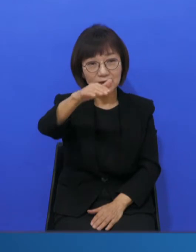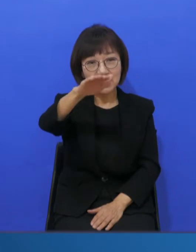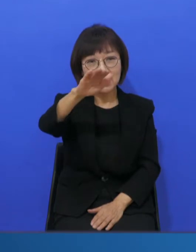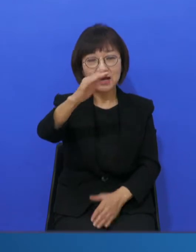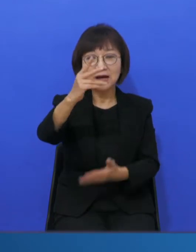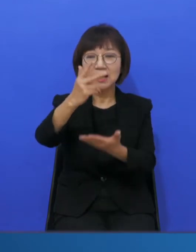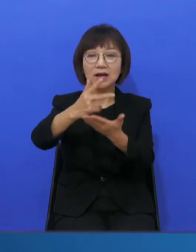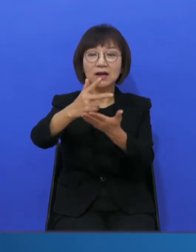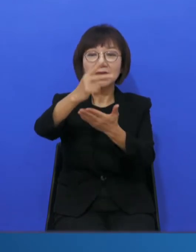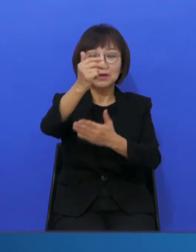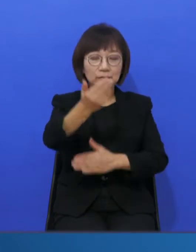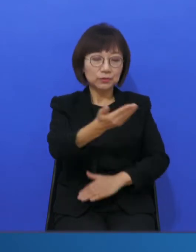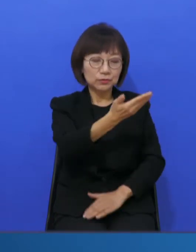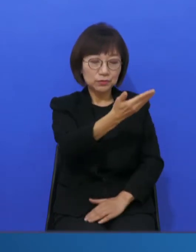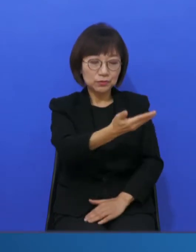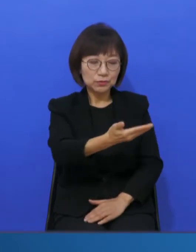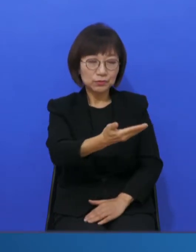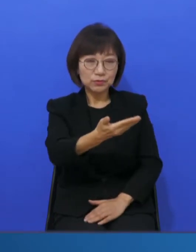나갑니다.